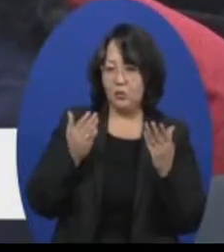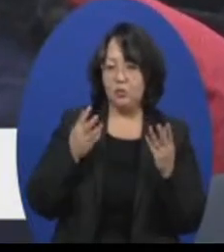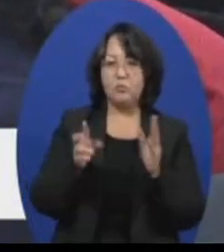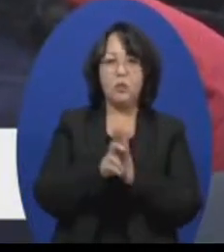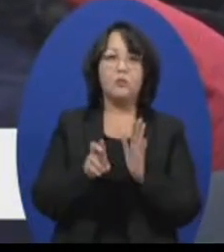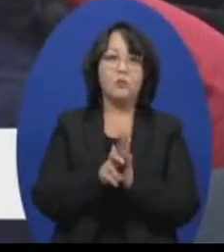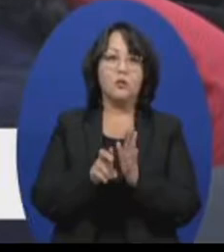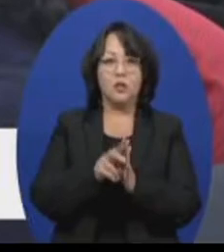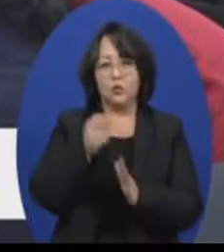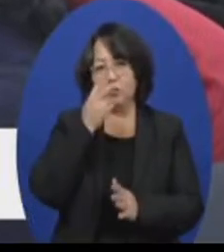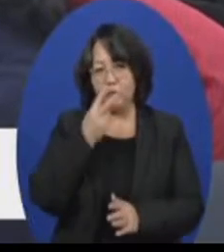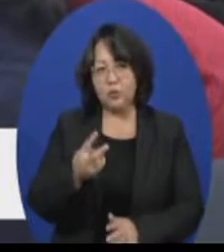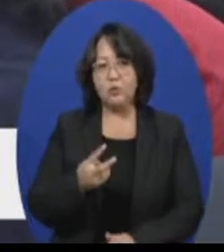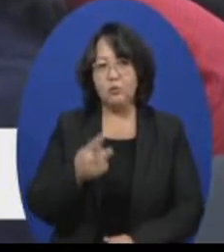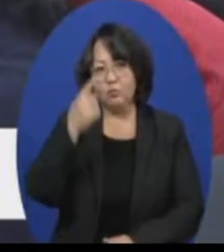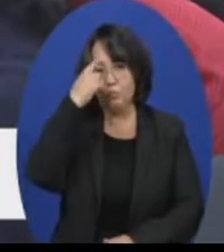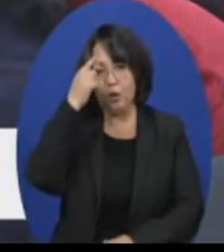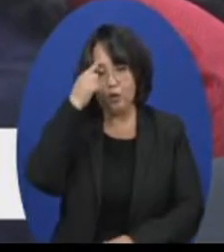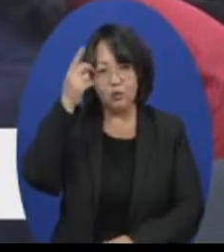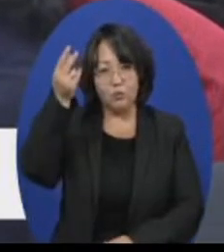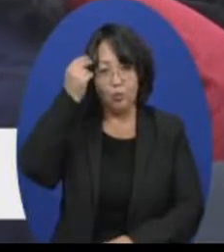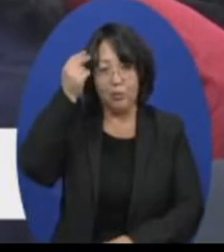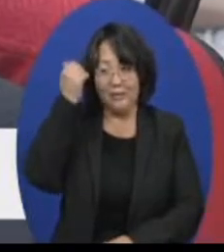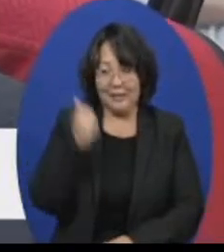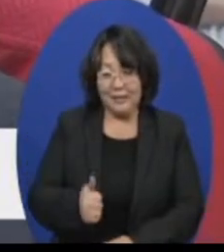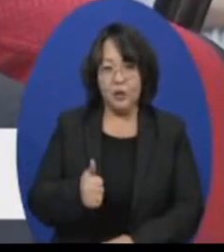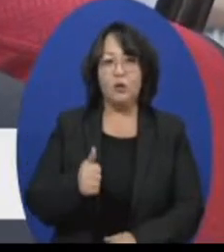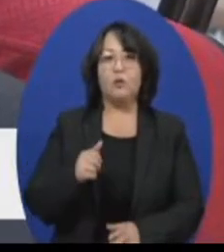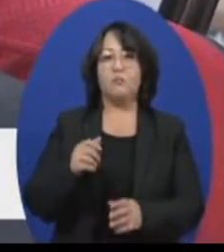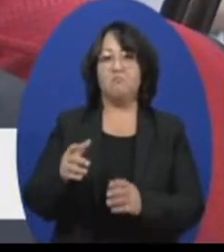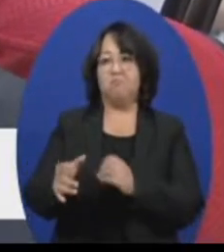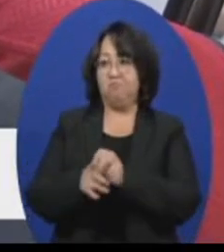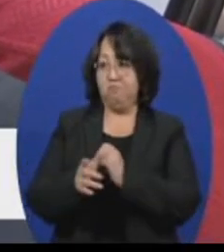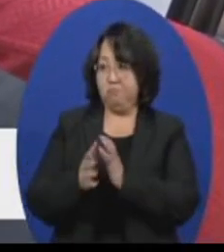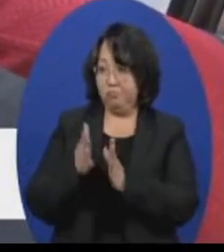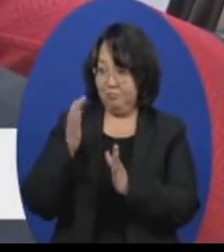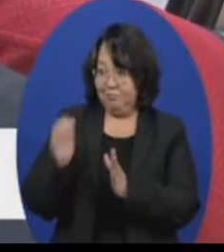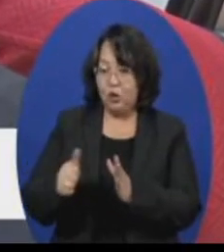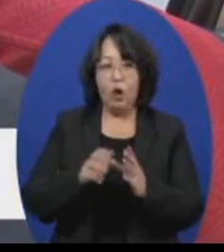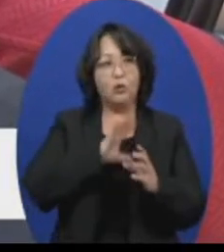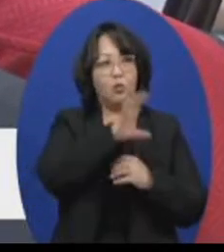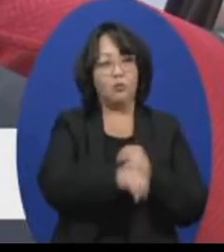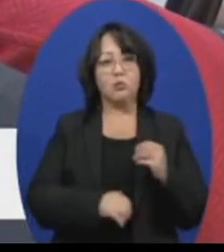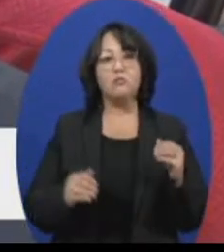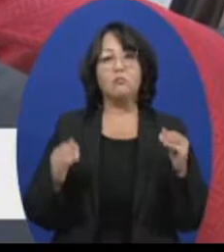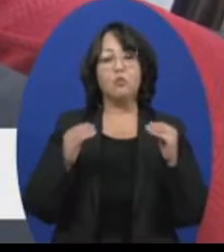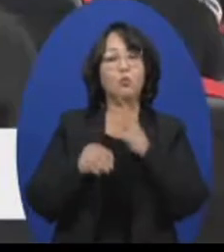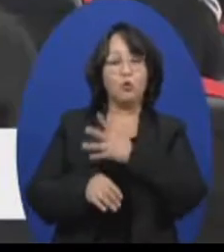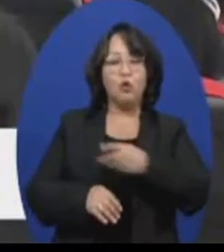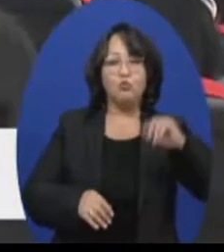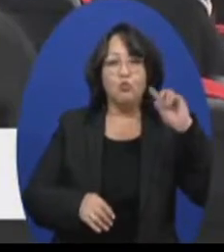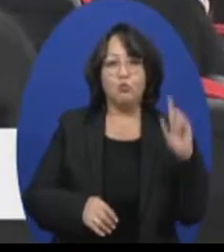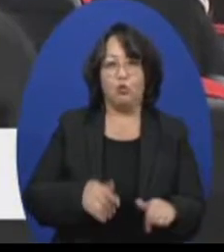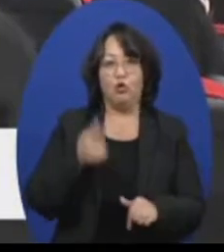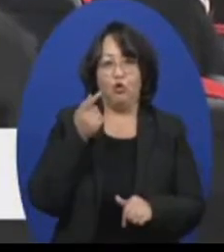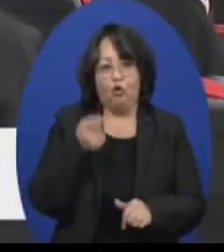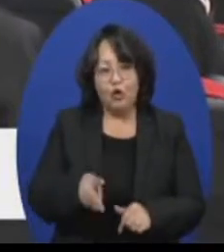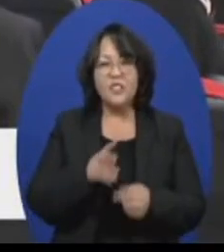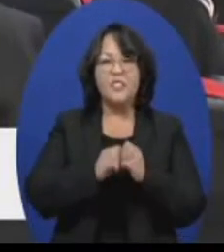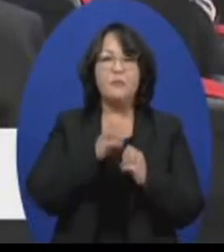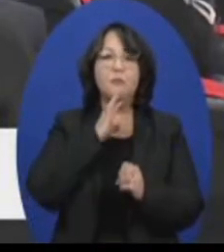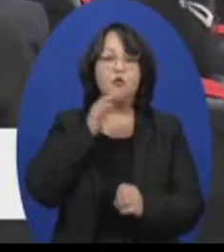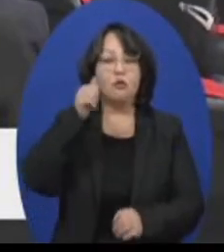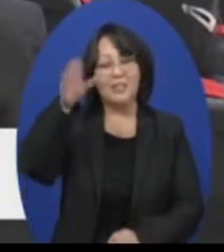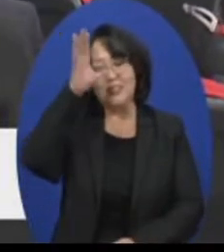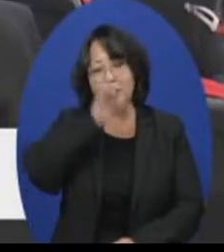том зорилт байгаа юм байна. Нэг осондоо Монголд эзэмшсэн боловсрыг олон улсад хүлийн зөвшөөрүүлэх гол ажил эрхчлүүлдэг гэдэг нь. Ерөнхий сайдын тухайд